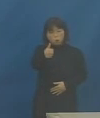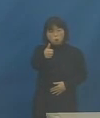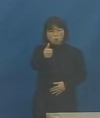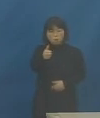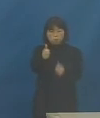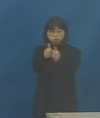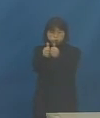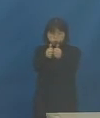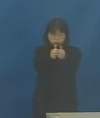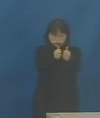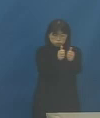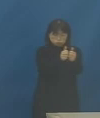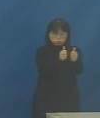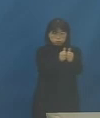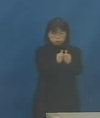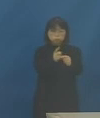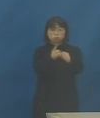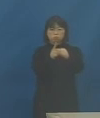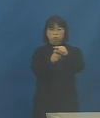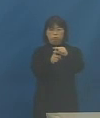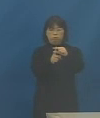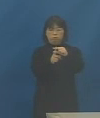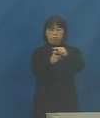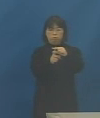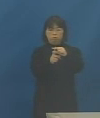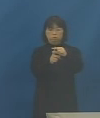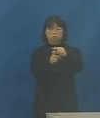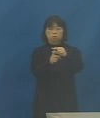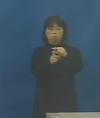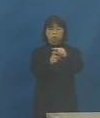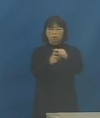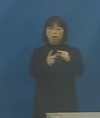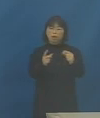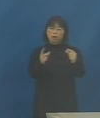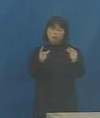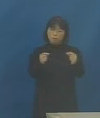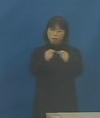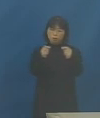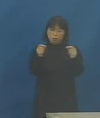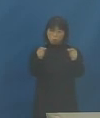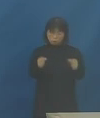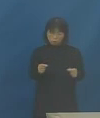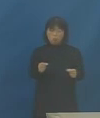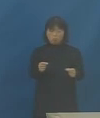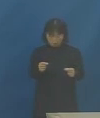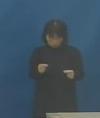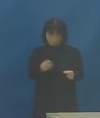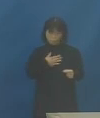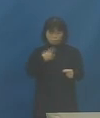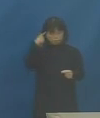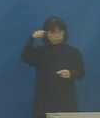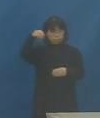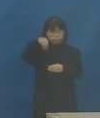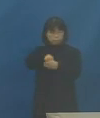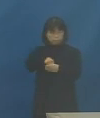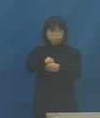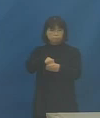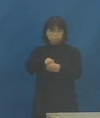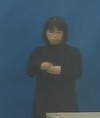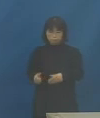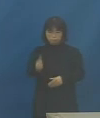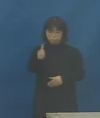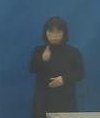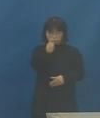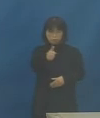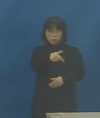話を重ねてもらっているところなんですけどもやはりあの問題意識を持ってですねこれはの首地を部局も